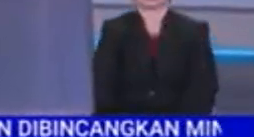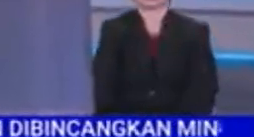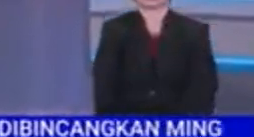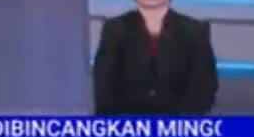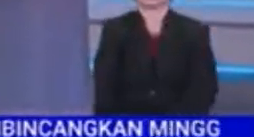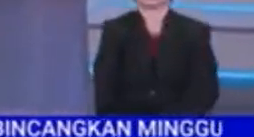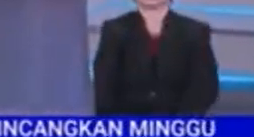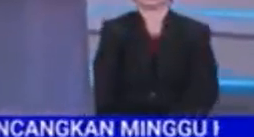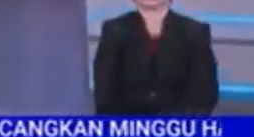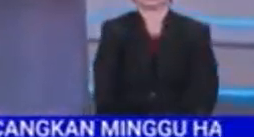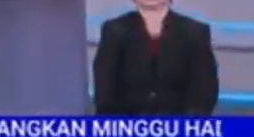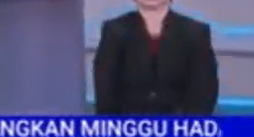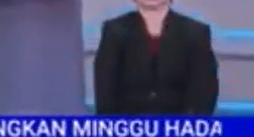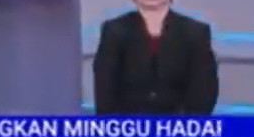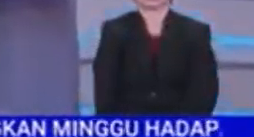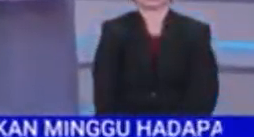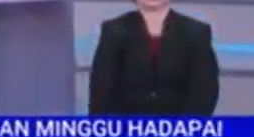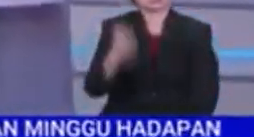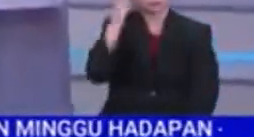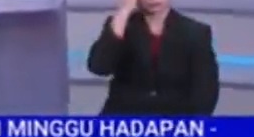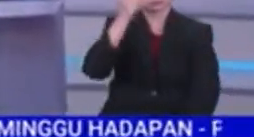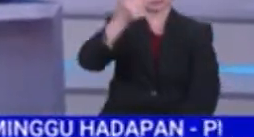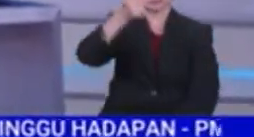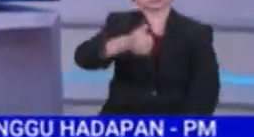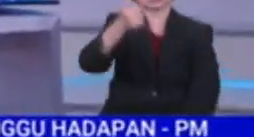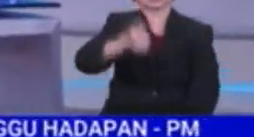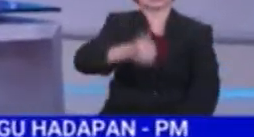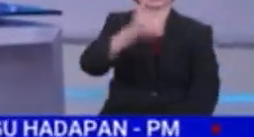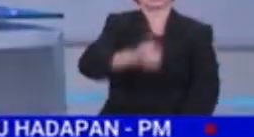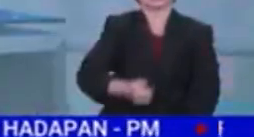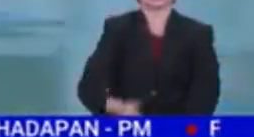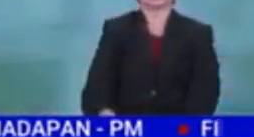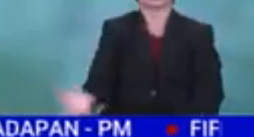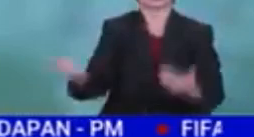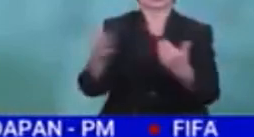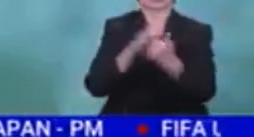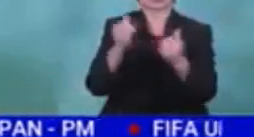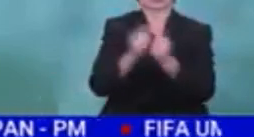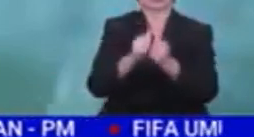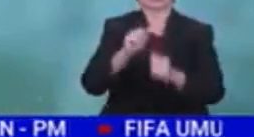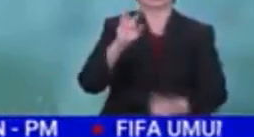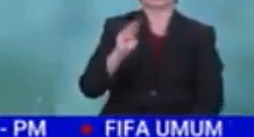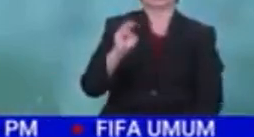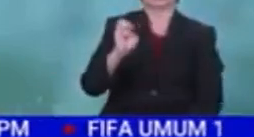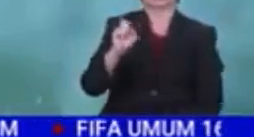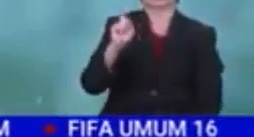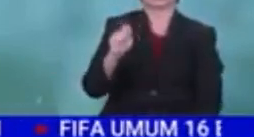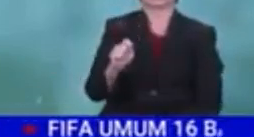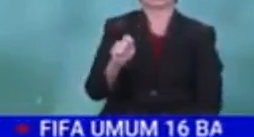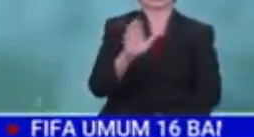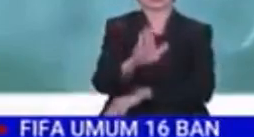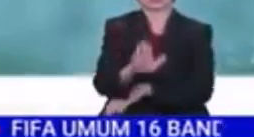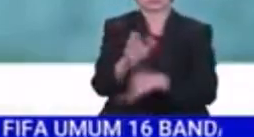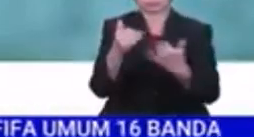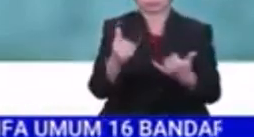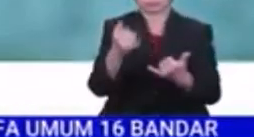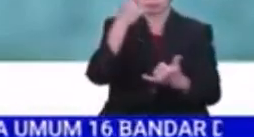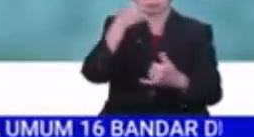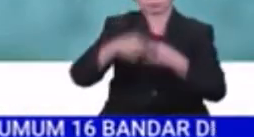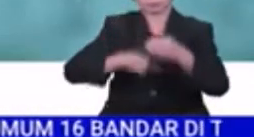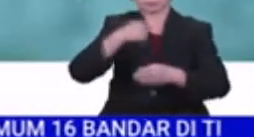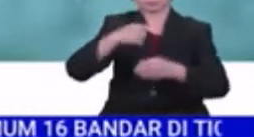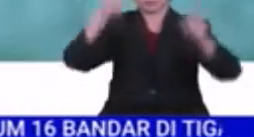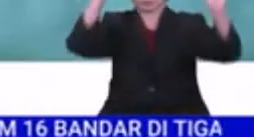sana Atika Assalamualaikum dan salam sejahtera kembali bersama jabatan Metrologi Malaysia petang ini untuk perkembangan